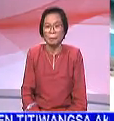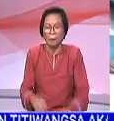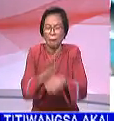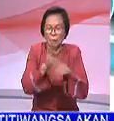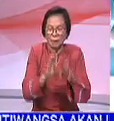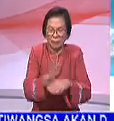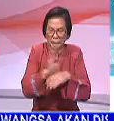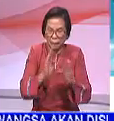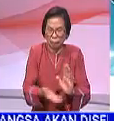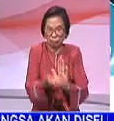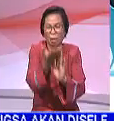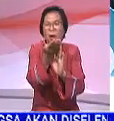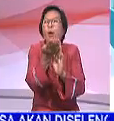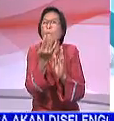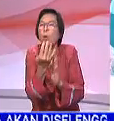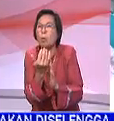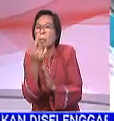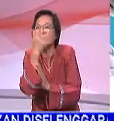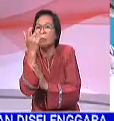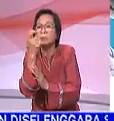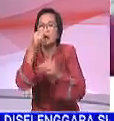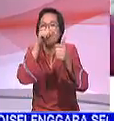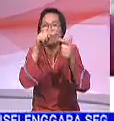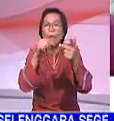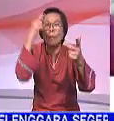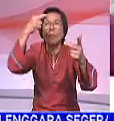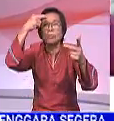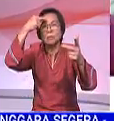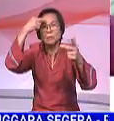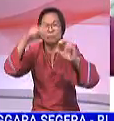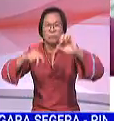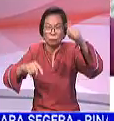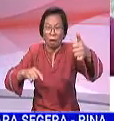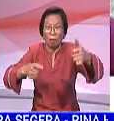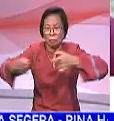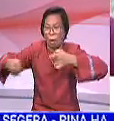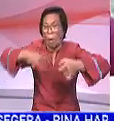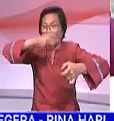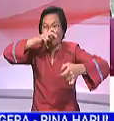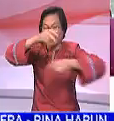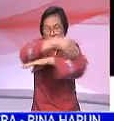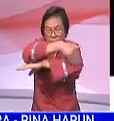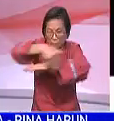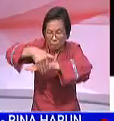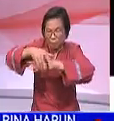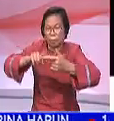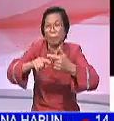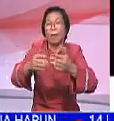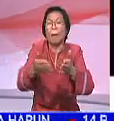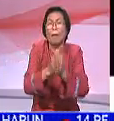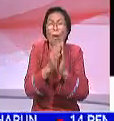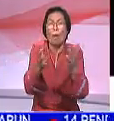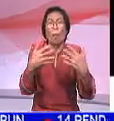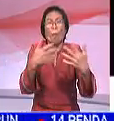Peniaga mendakwa kenaikan harga itu disebabkan beberapa faktor antaranya kawalan ketat di sempadan, permintaan